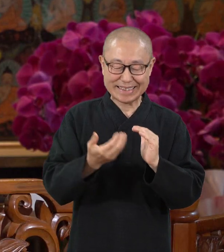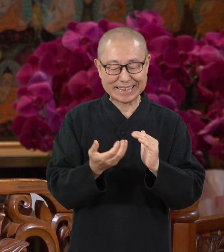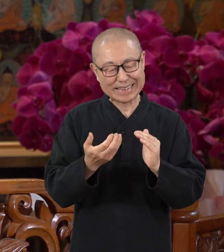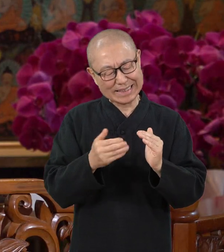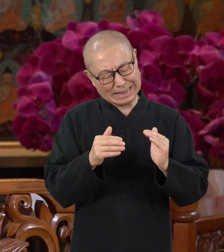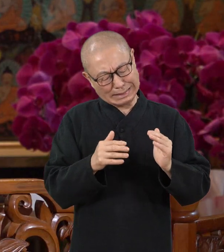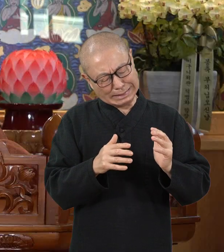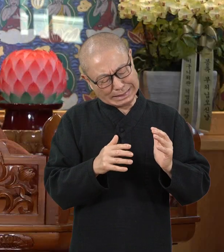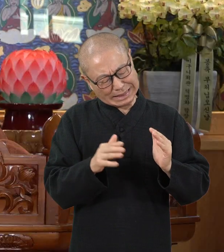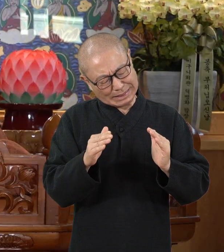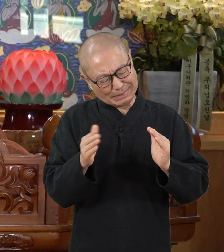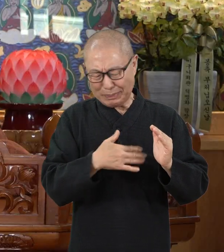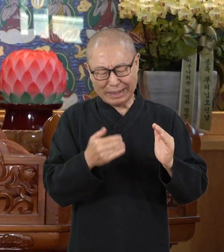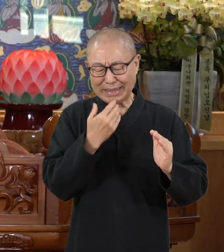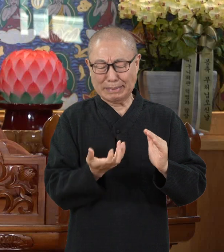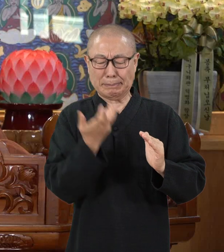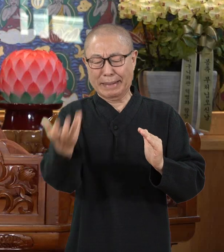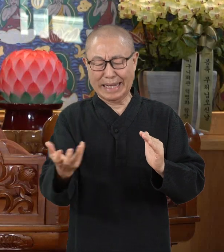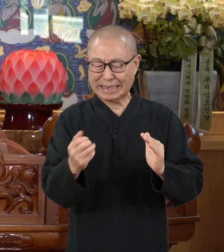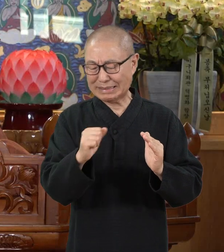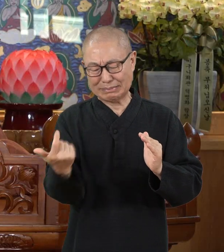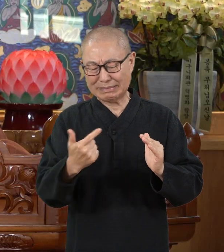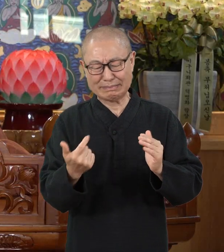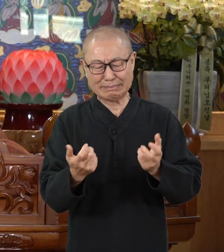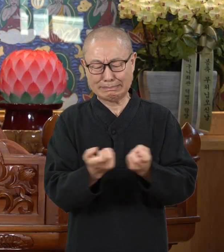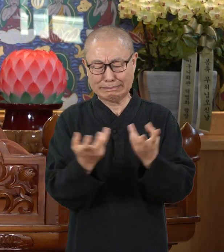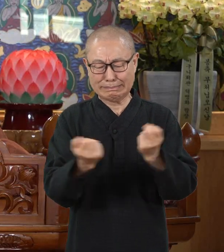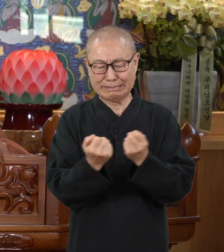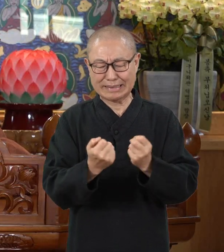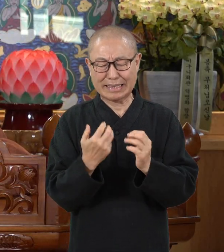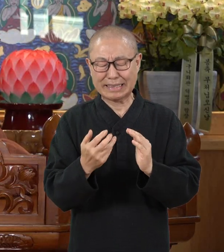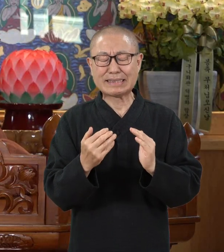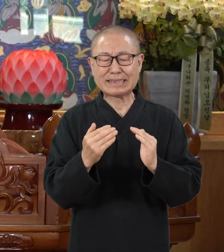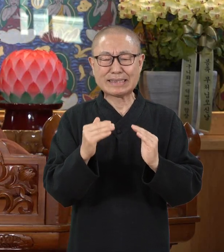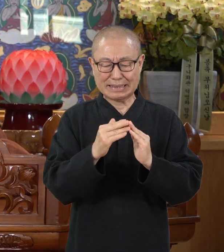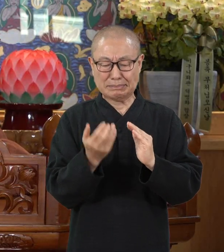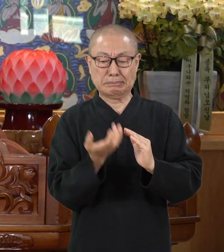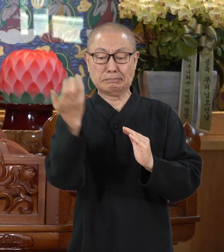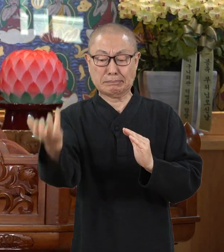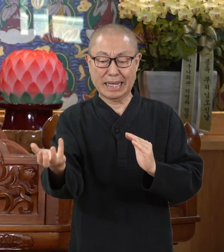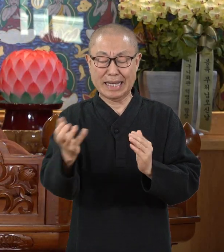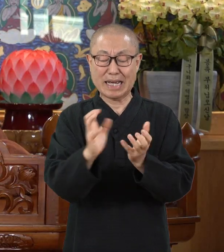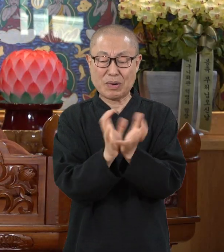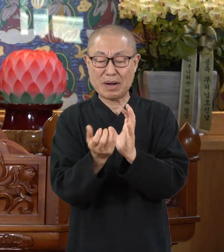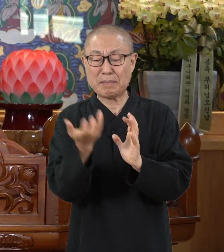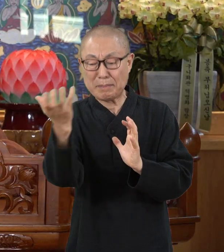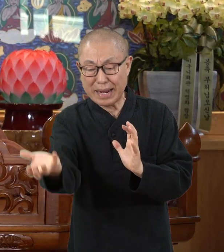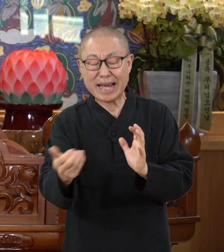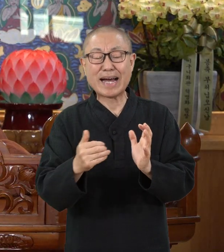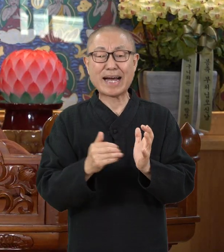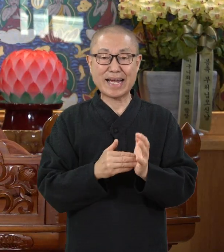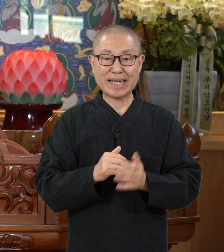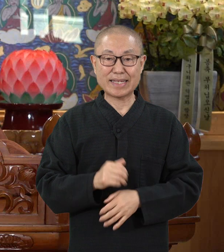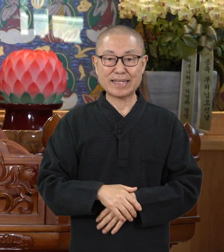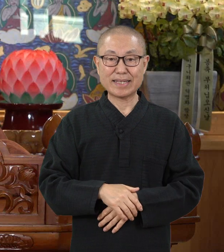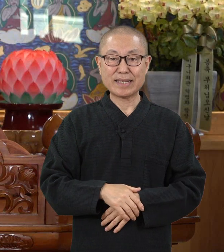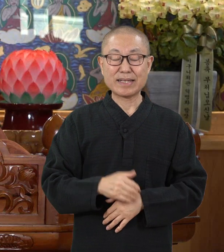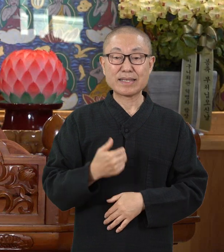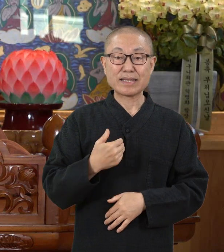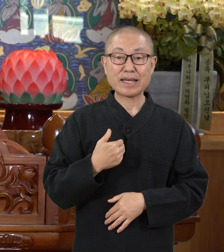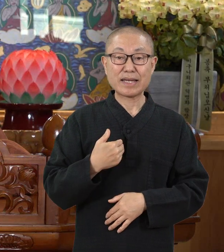수 없고 살아도 할 수 없다. 그런 마음으로 이제 한겨울을 지내거든요. 그래서